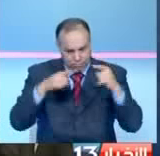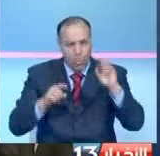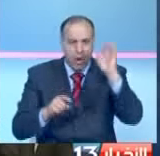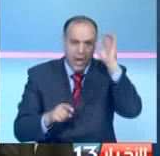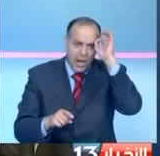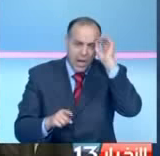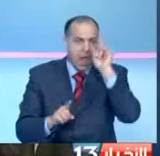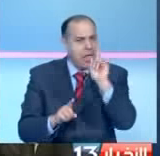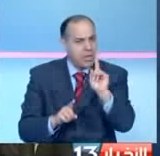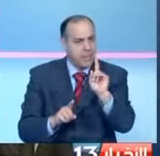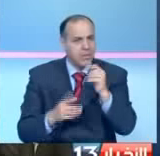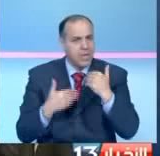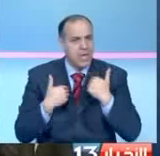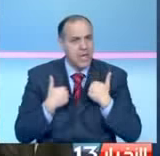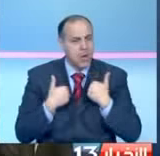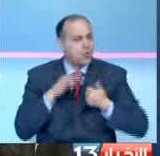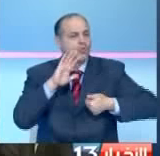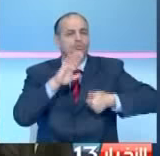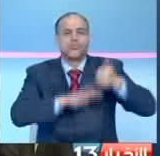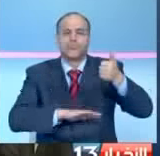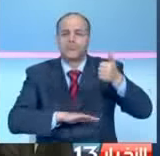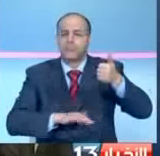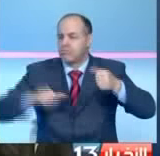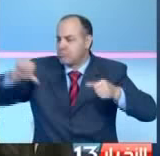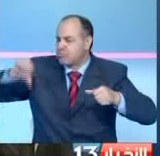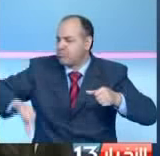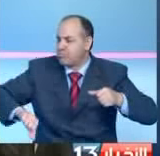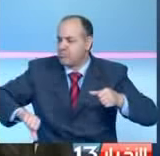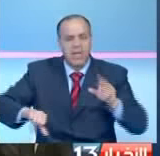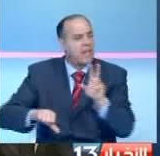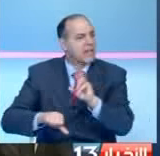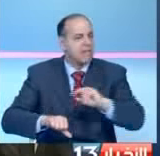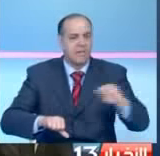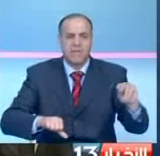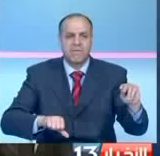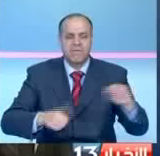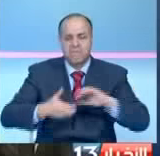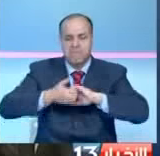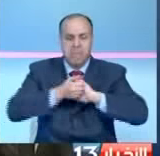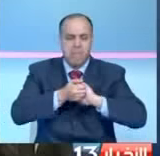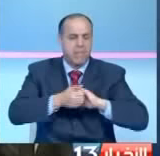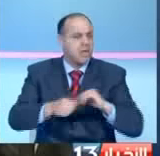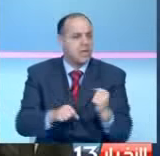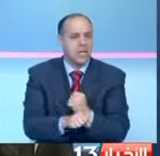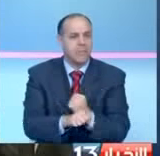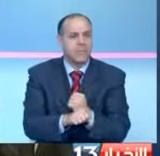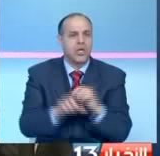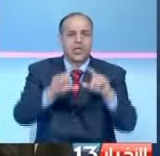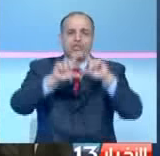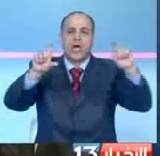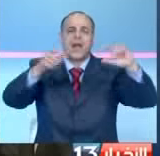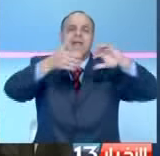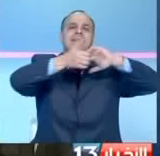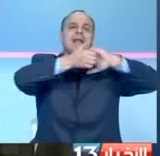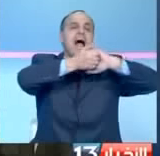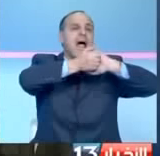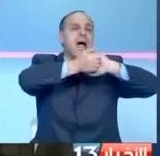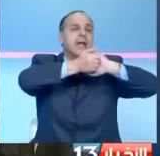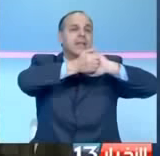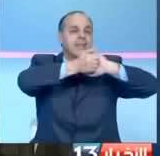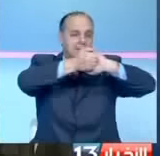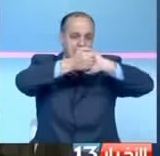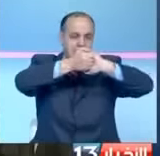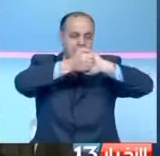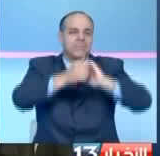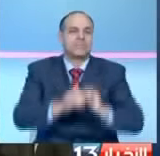ولكنكم شفتوهم كل يفوز كل ما يفوزش، الكلهم اليد في اليد، لأنه شعار الاتحاد هو اليد